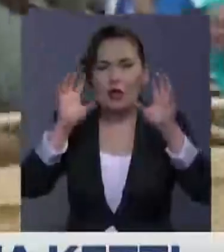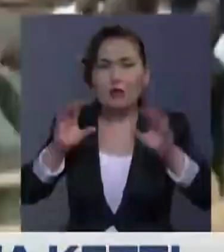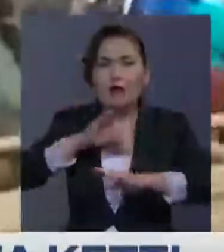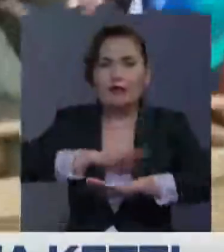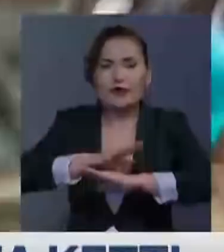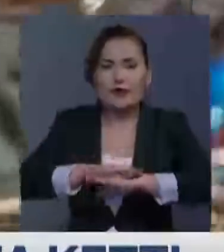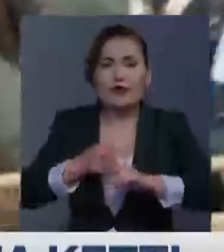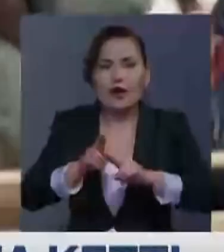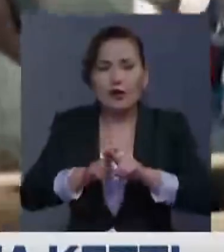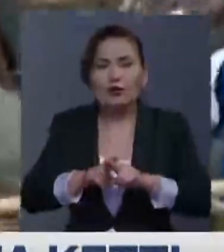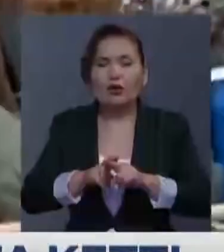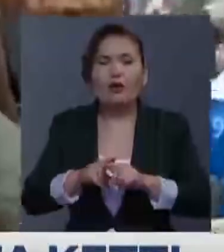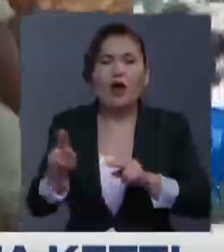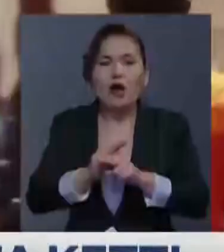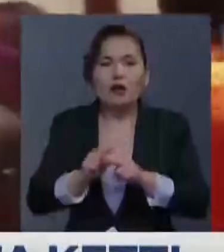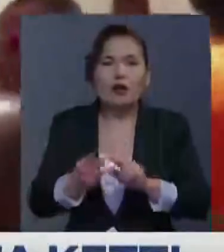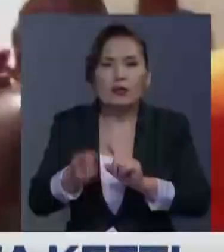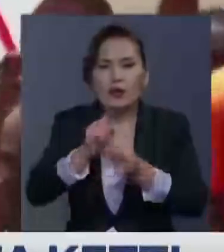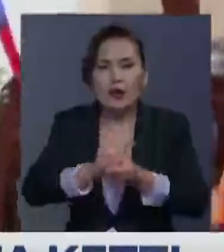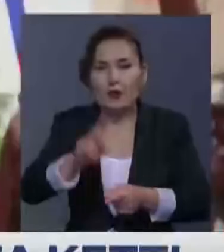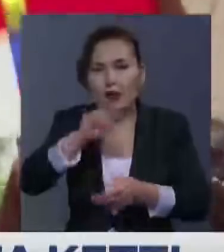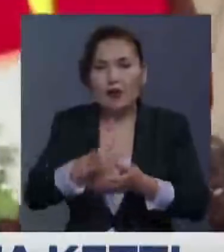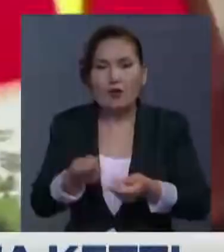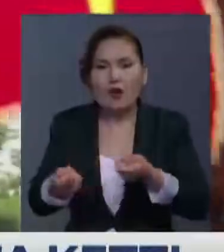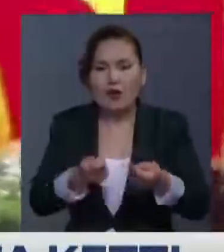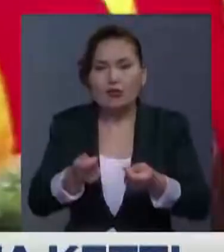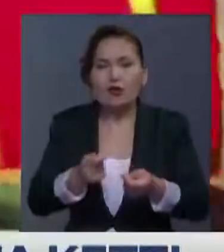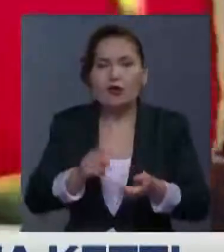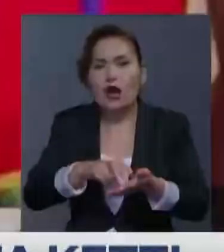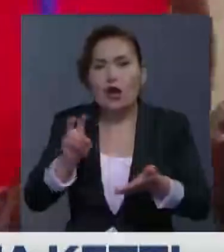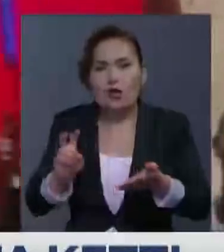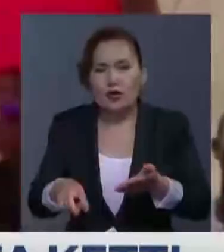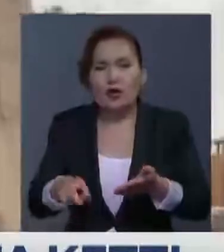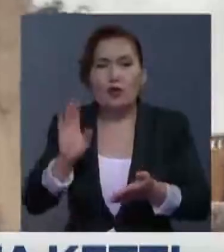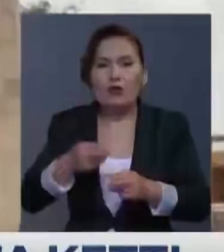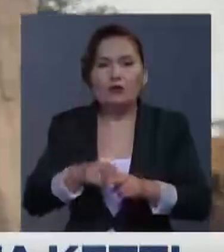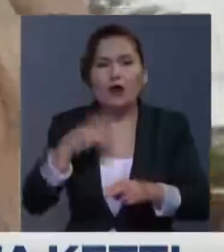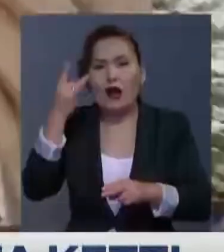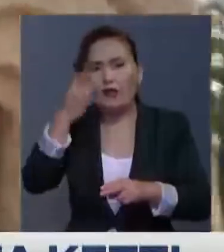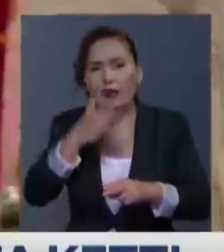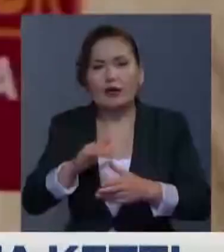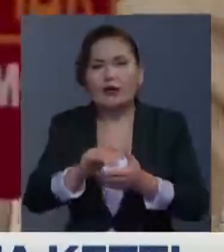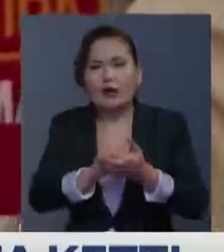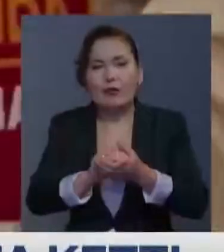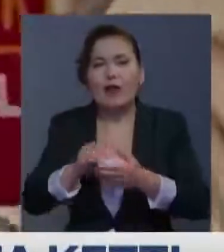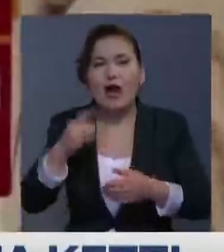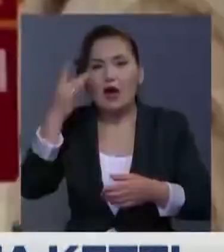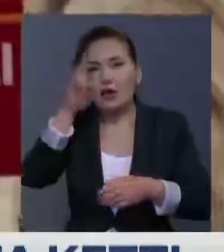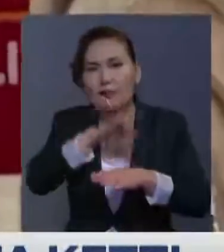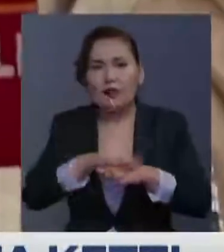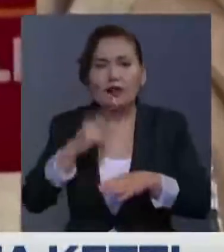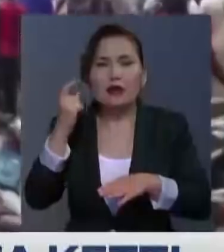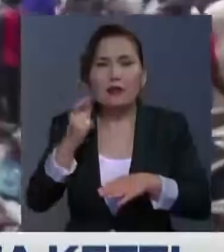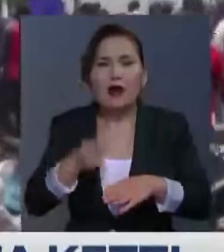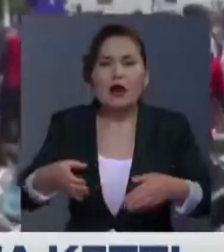тез арада қалпына келтіруге және мемлекет басшылығын босатуға шақырды. Ал Африка одағы мен Батыс Африка мемлекеттерінің